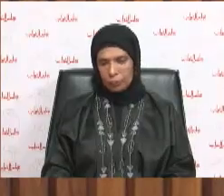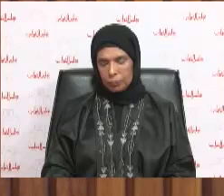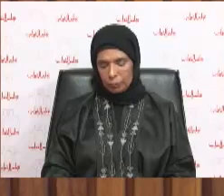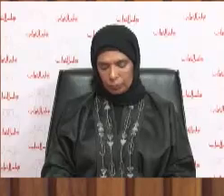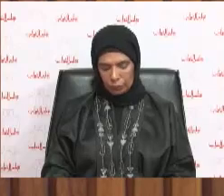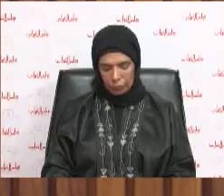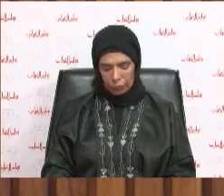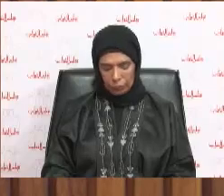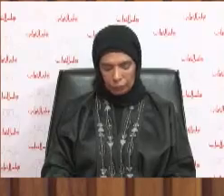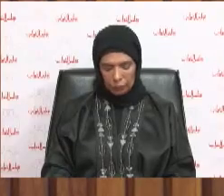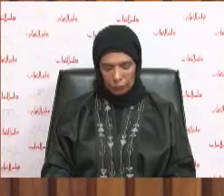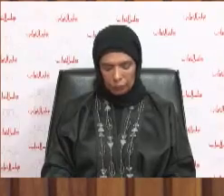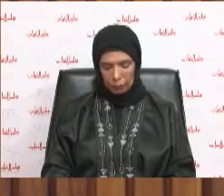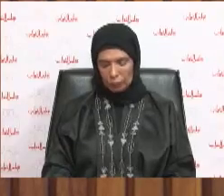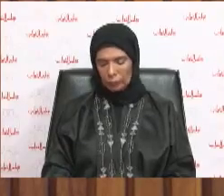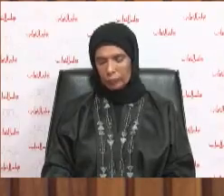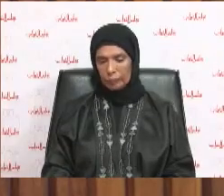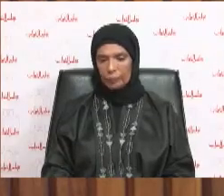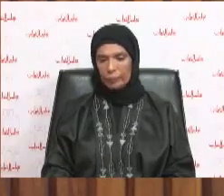نائب محمود الفردون تفضل.